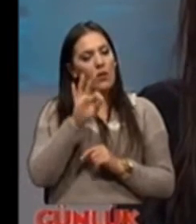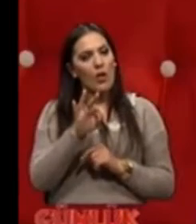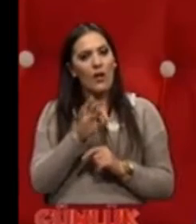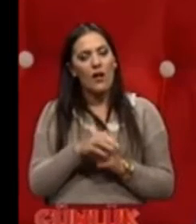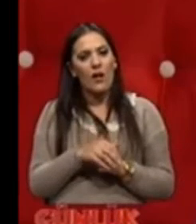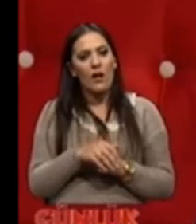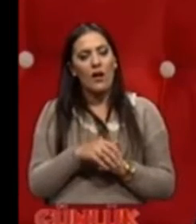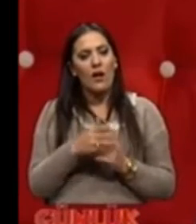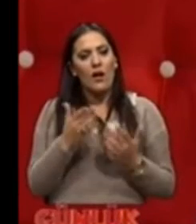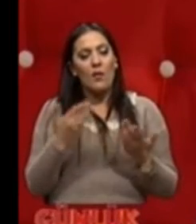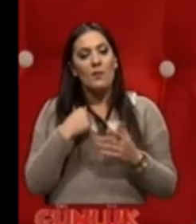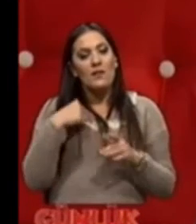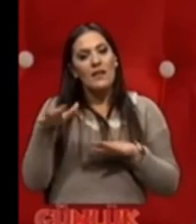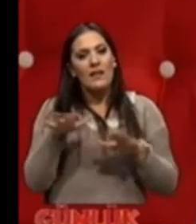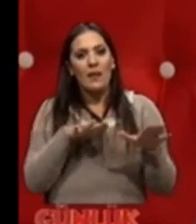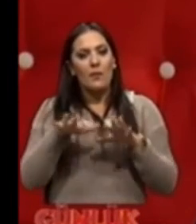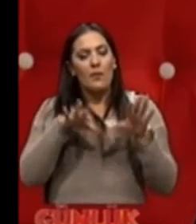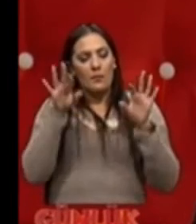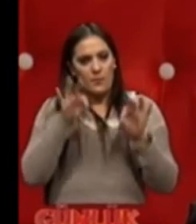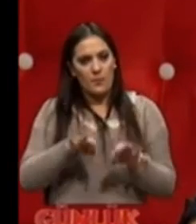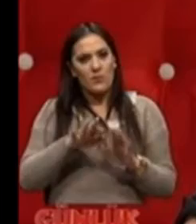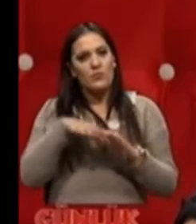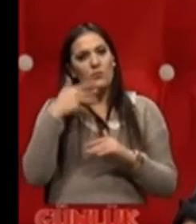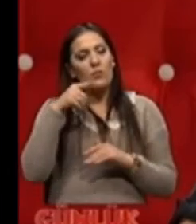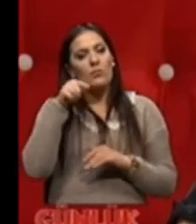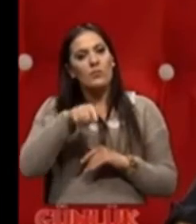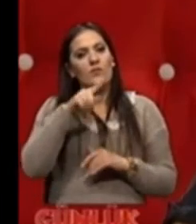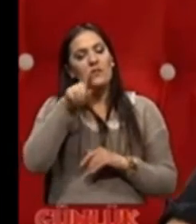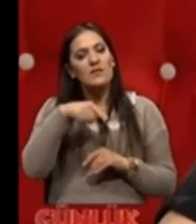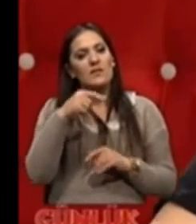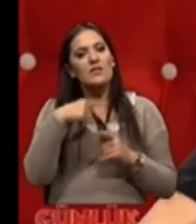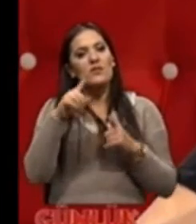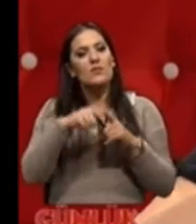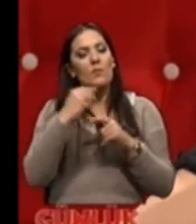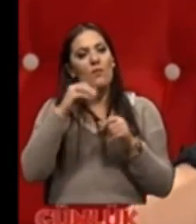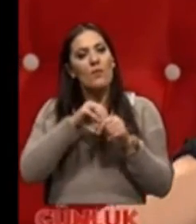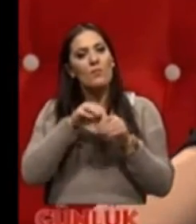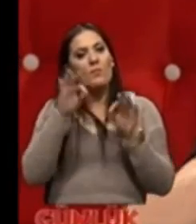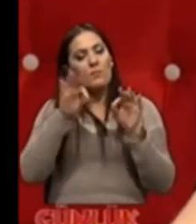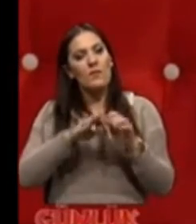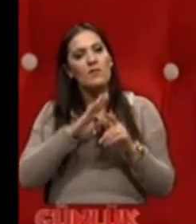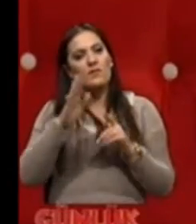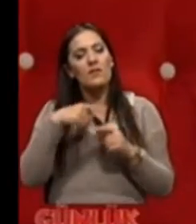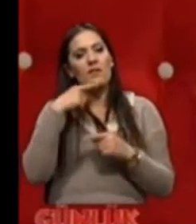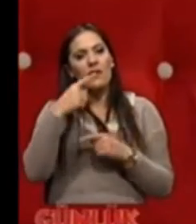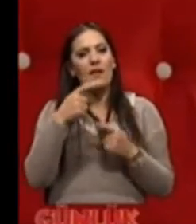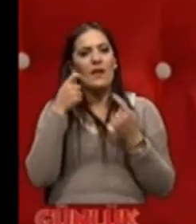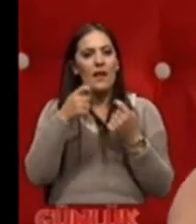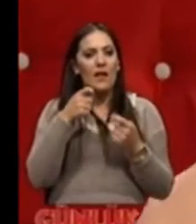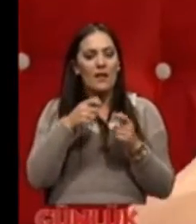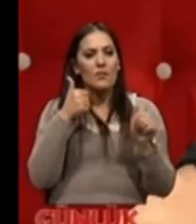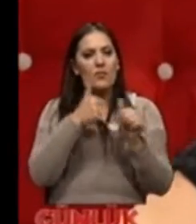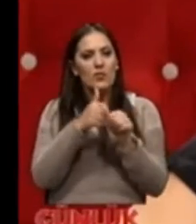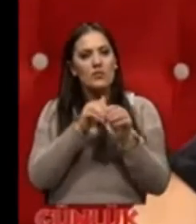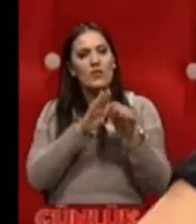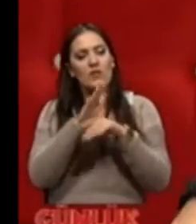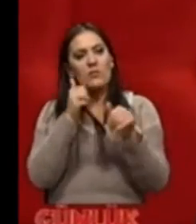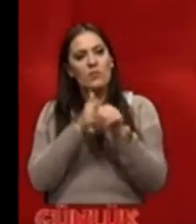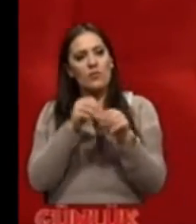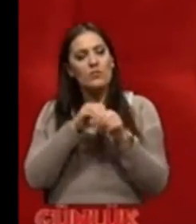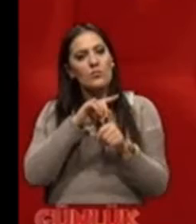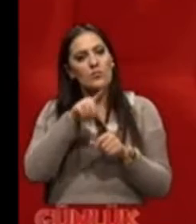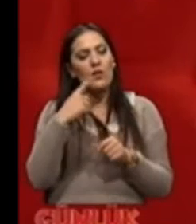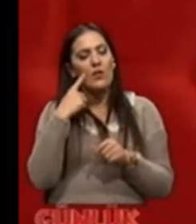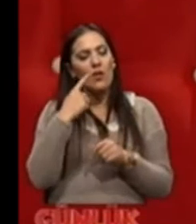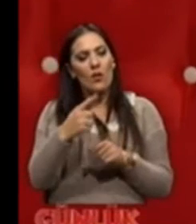Aynen öyle. Evet. Ama biz depremle başlayalım. Evet. Sonra bunu sizin işte jeomorfolojiden başlayarak işte çocuk derken eğitim koçluğu, yaşam koçluğu bunlara